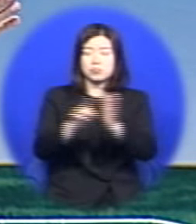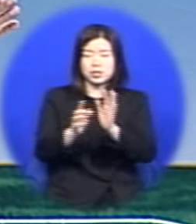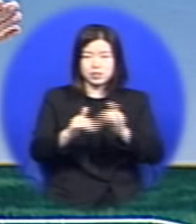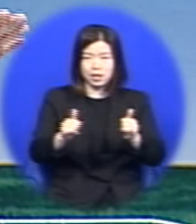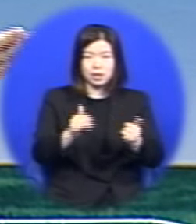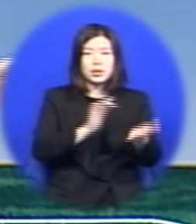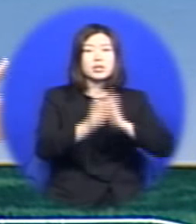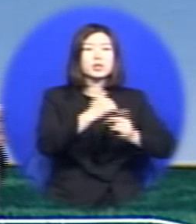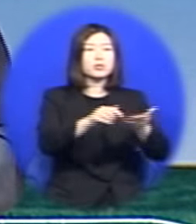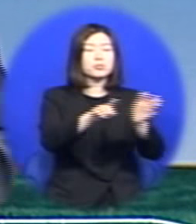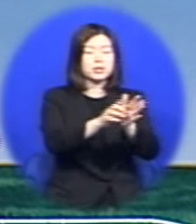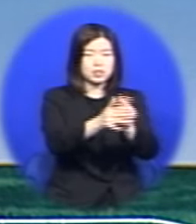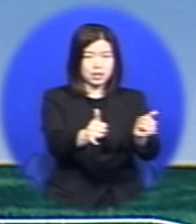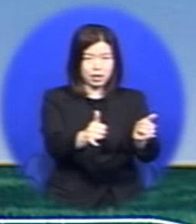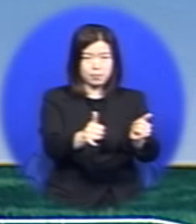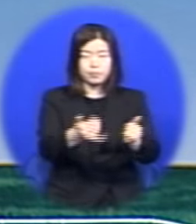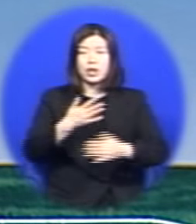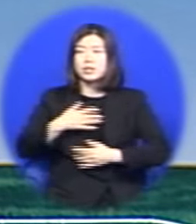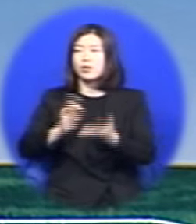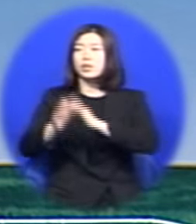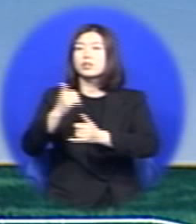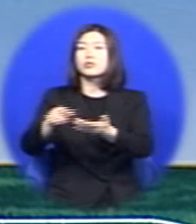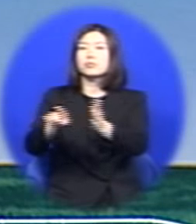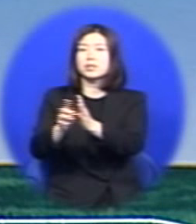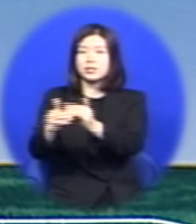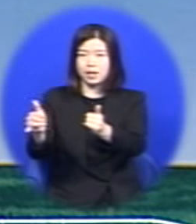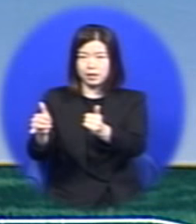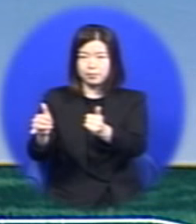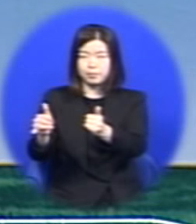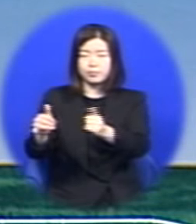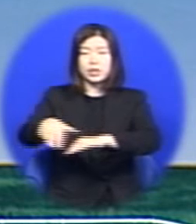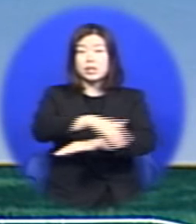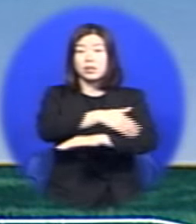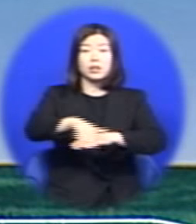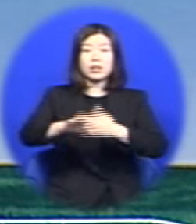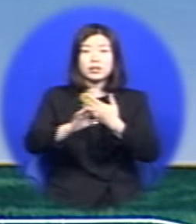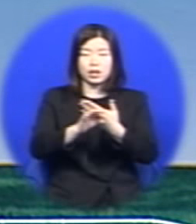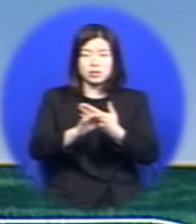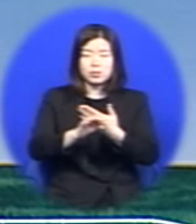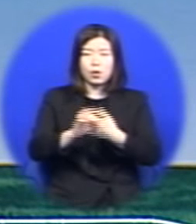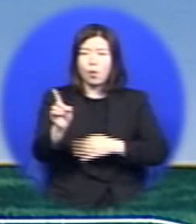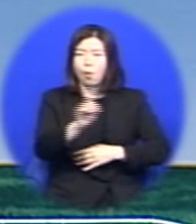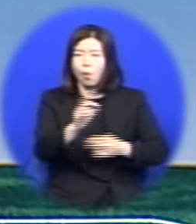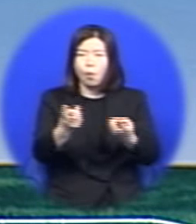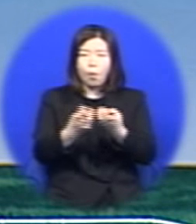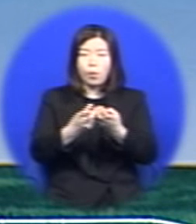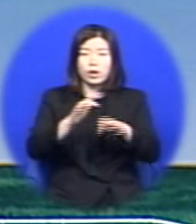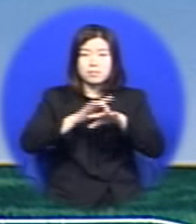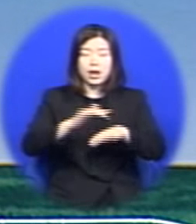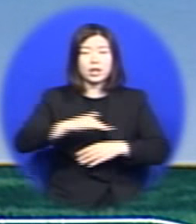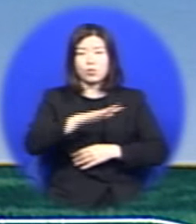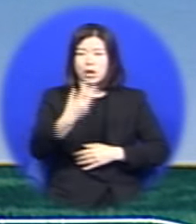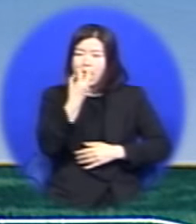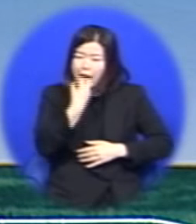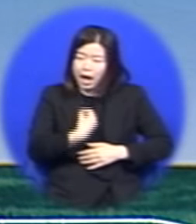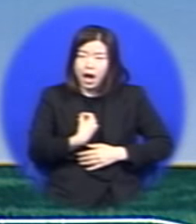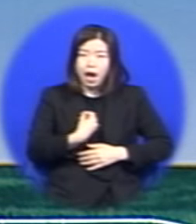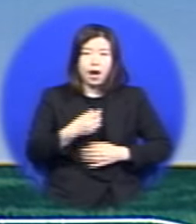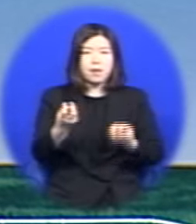믿는 사람입니다. 저는 예수 믿는 사람입니다. 마귀가 어떻게 우리를 삼킬 방법이 없다면